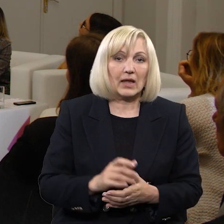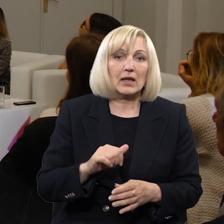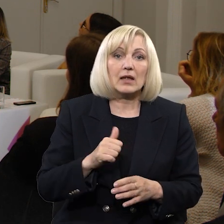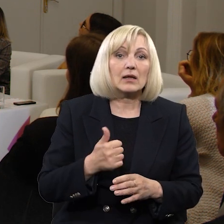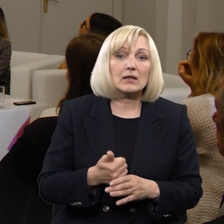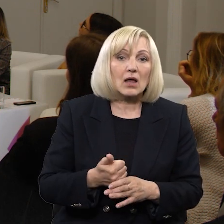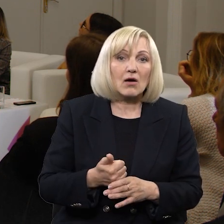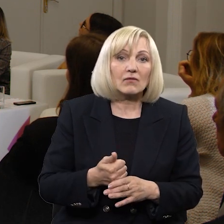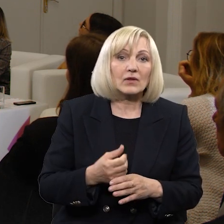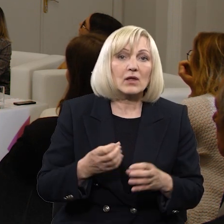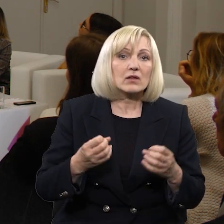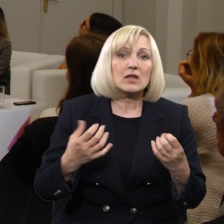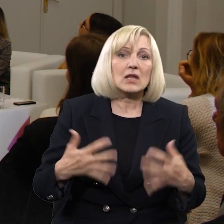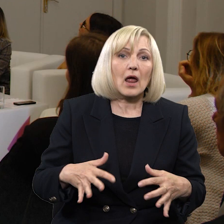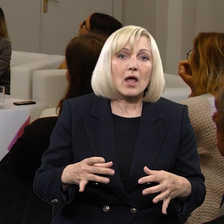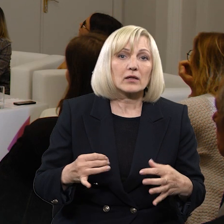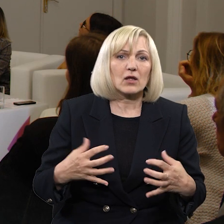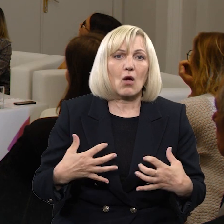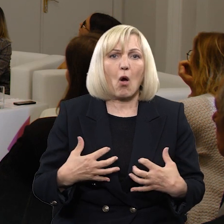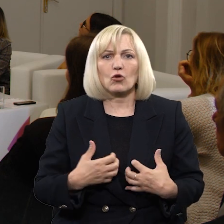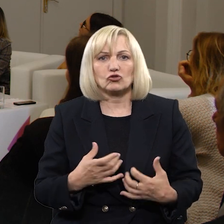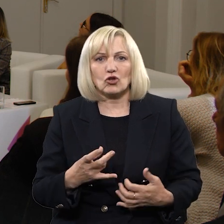главное не дети